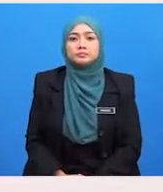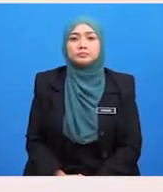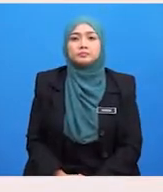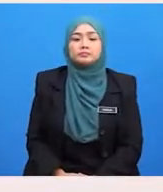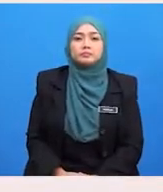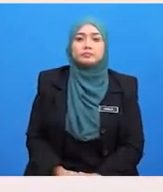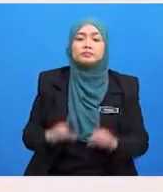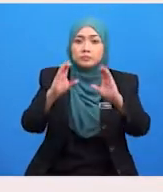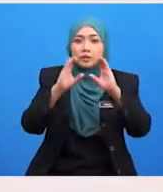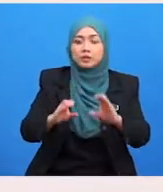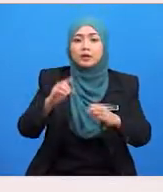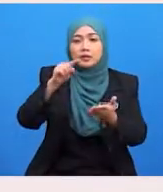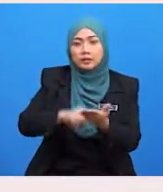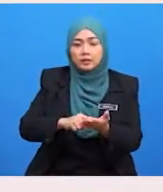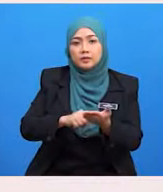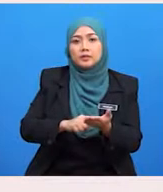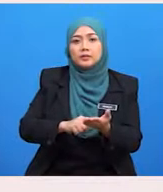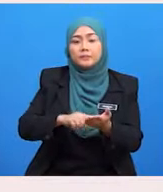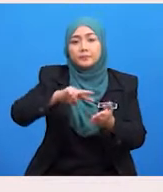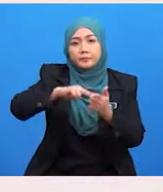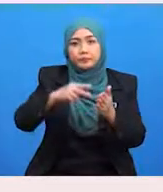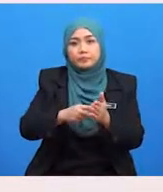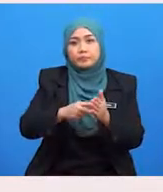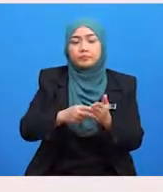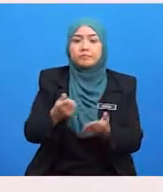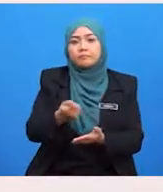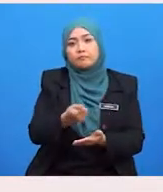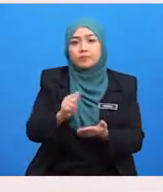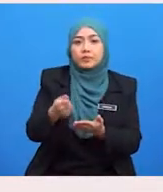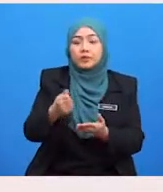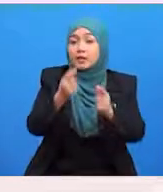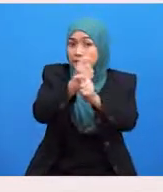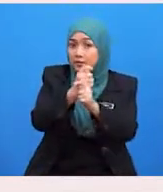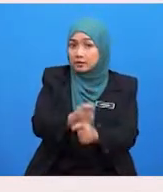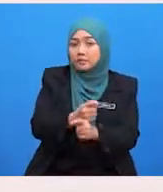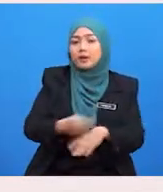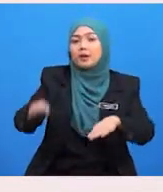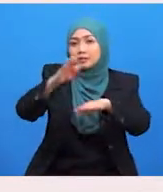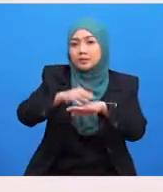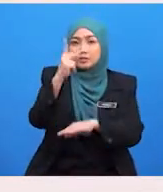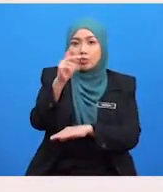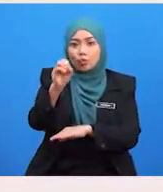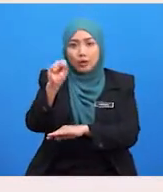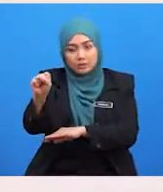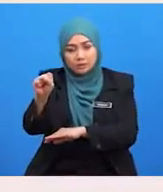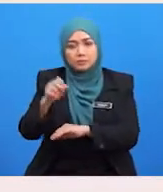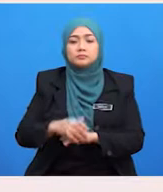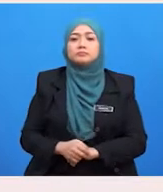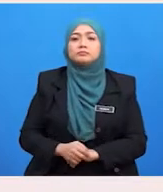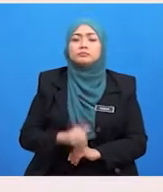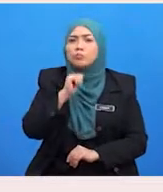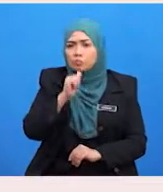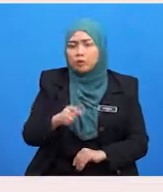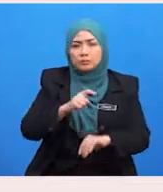Kaedah ini juga dikenali sebagai kaedah ansuran tetap atau kaedah atas kos. Susut nilai aset bukan